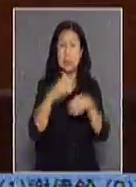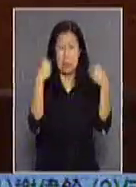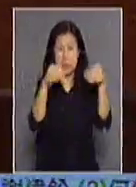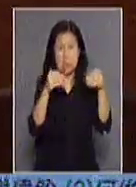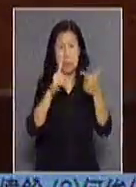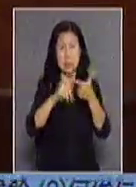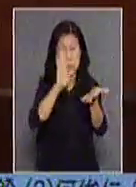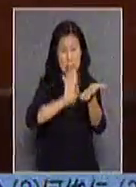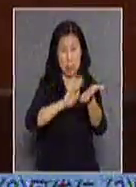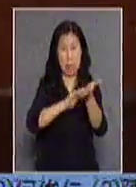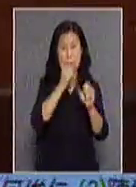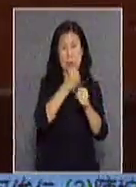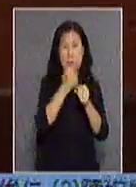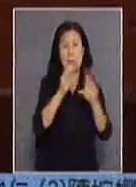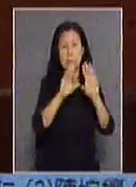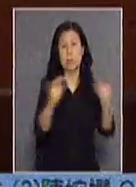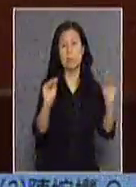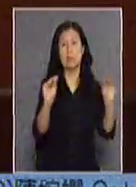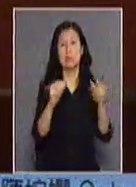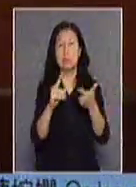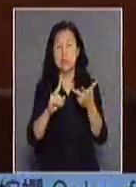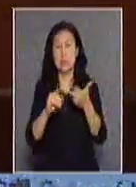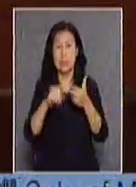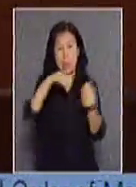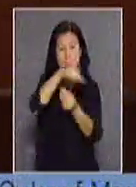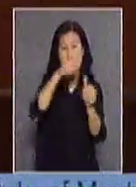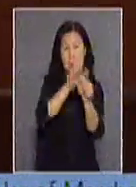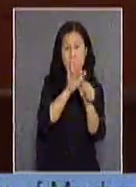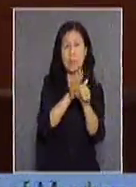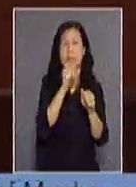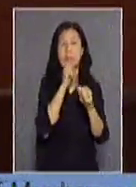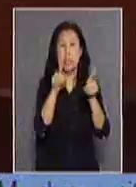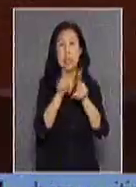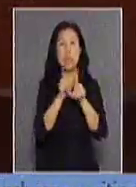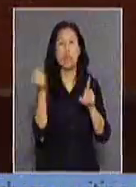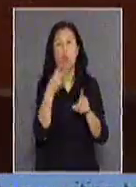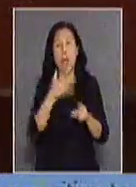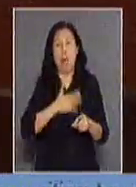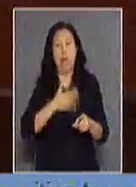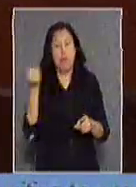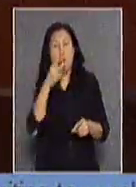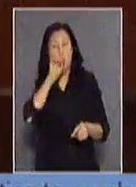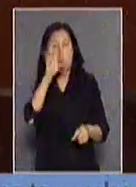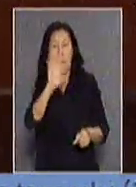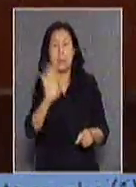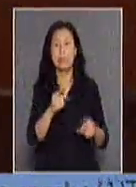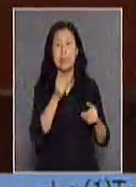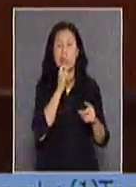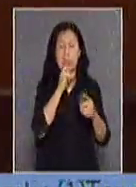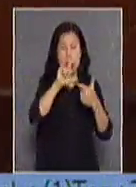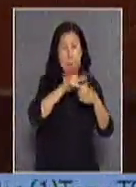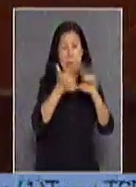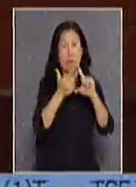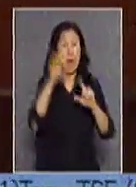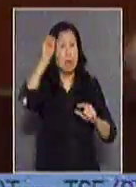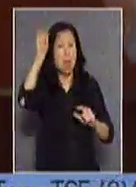醫療產業就消失了，環保產業也都不敢再提，但文化創意產業